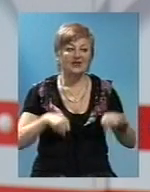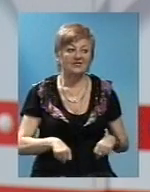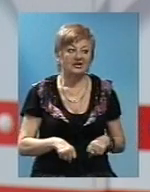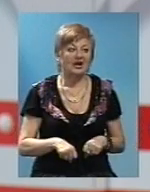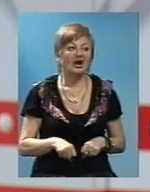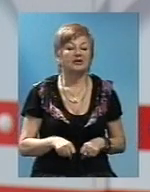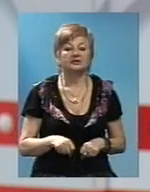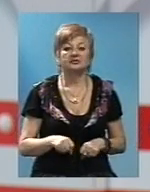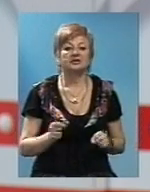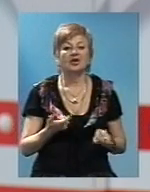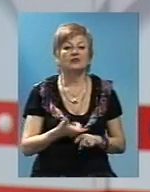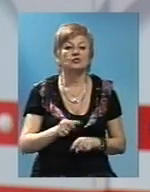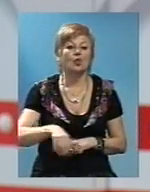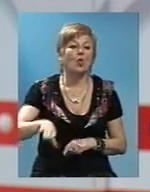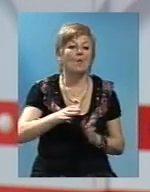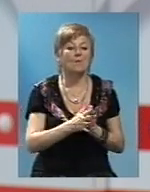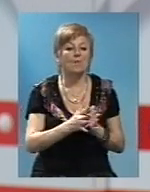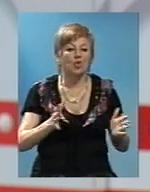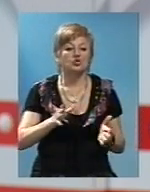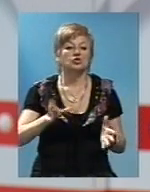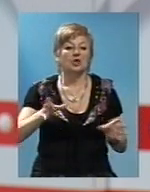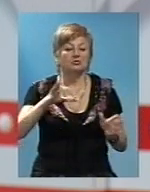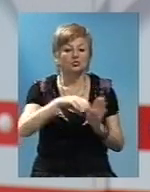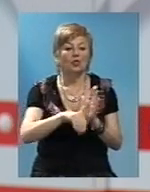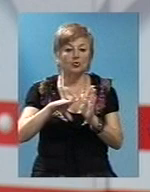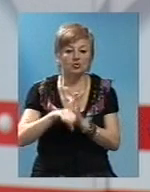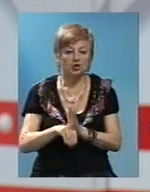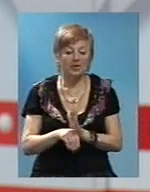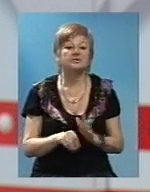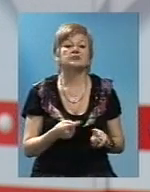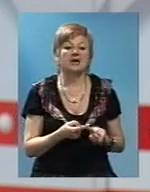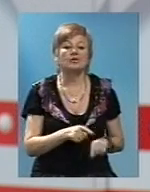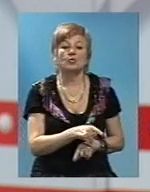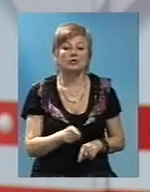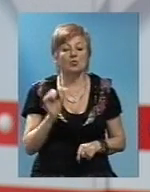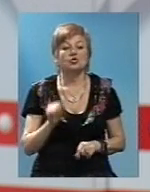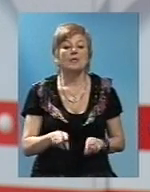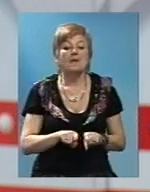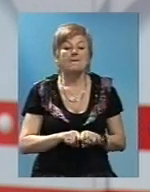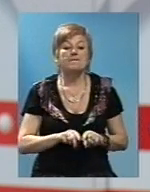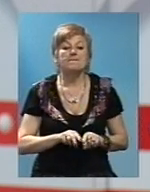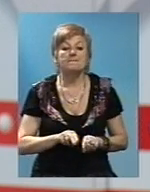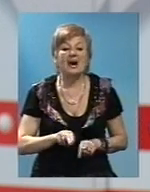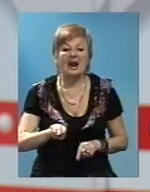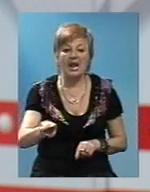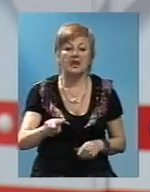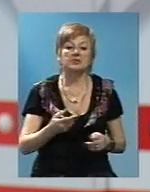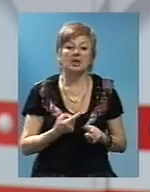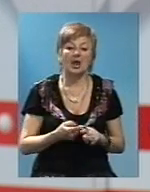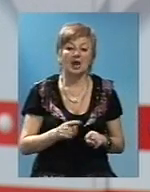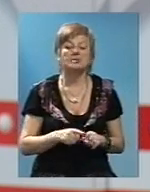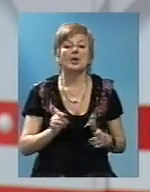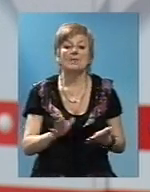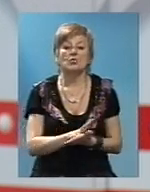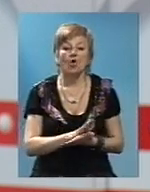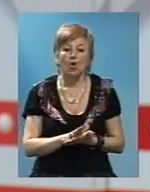відповідають за освіту, все більше долучаються до цього процесу. Якщо певний час це були просто паралельні процеси, наприклад, якісь неурядові організації, благодійні,